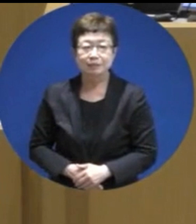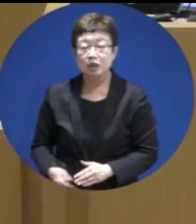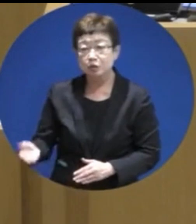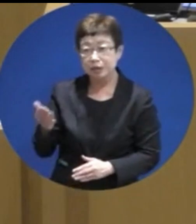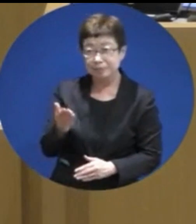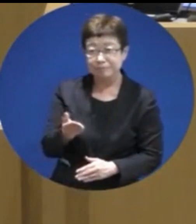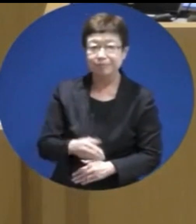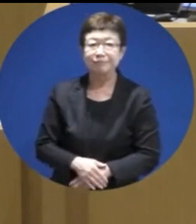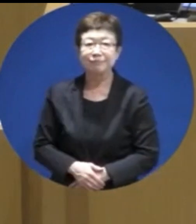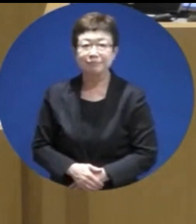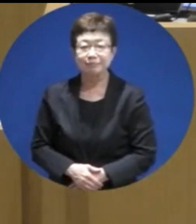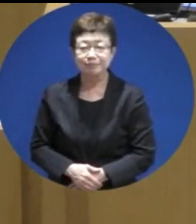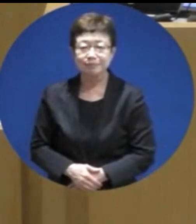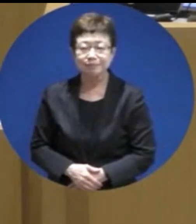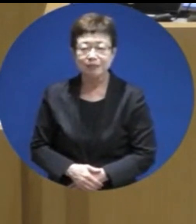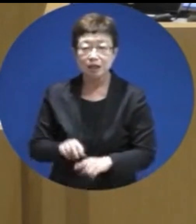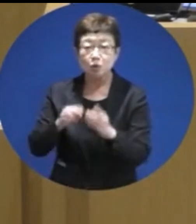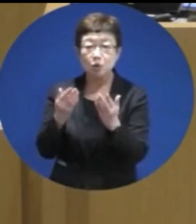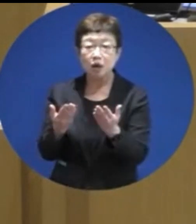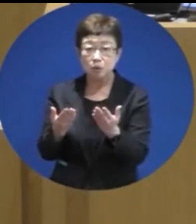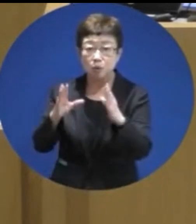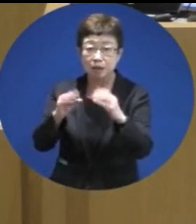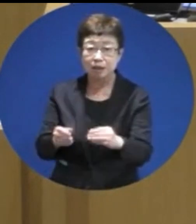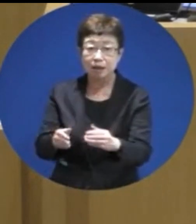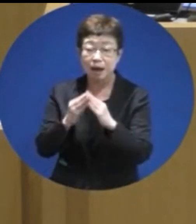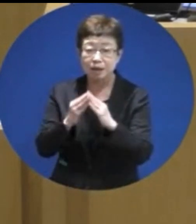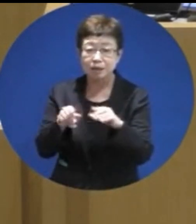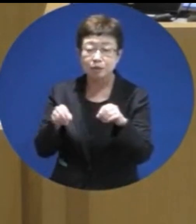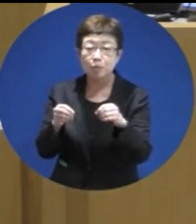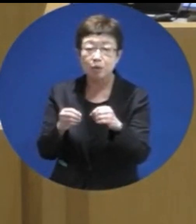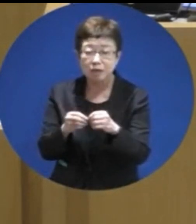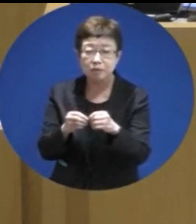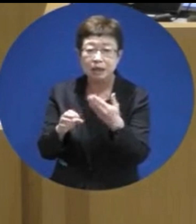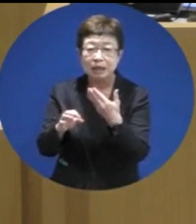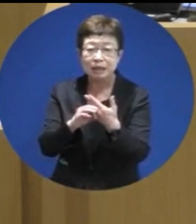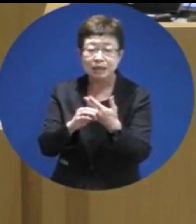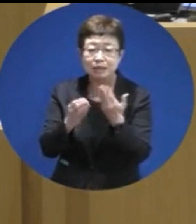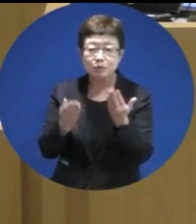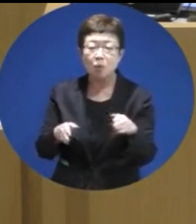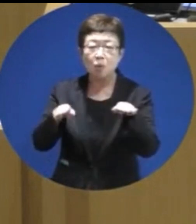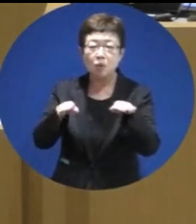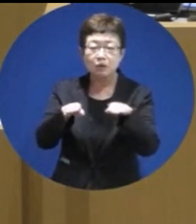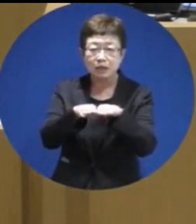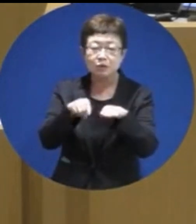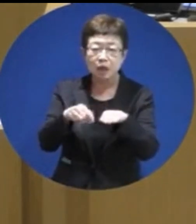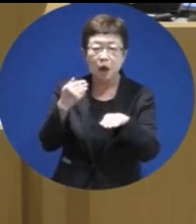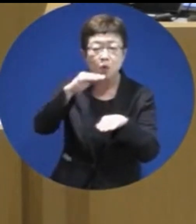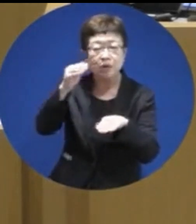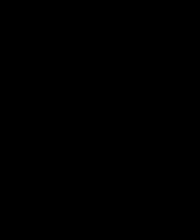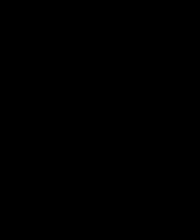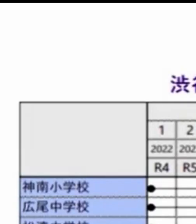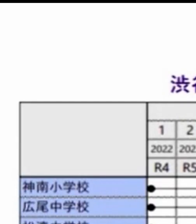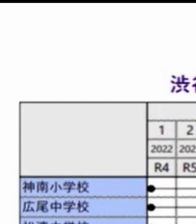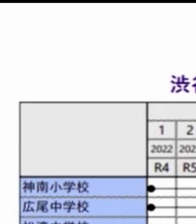次の質問に移ります。小学校建て替えに伴う仮設校舎に関して、現在青山病院跡